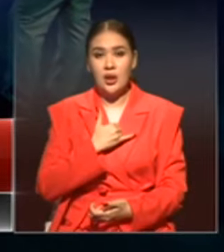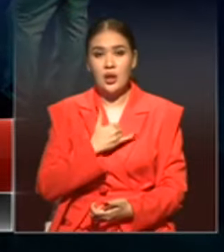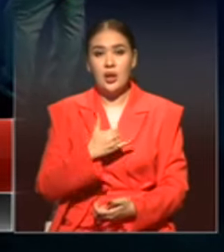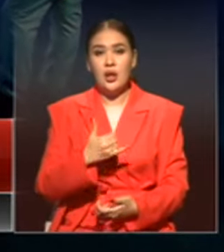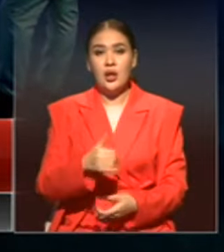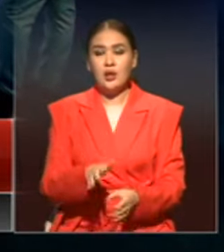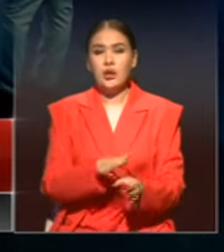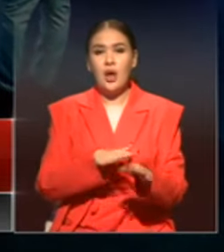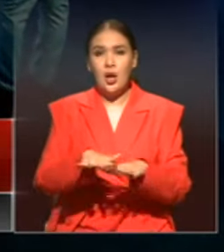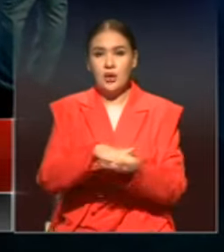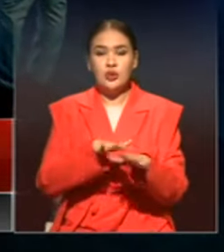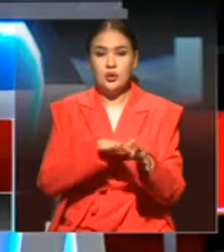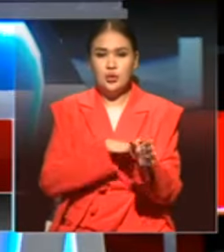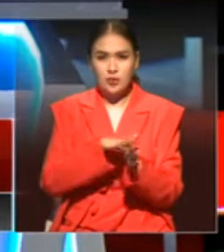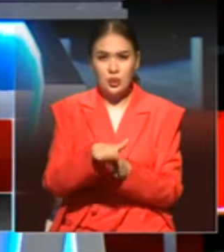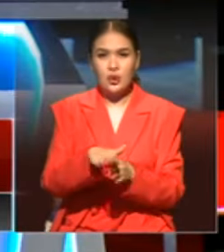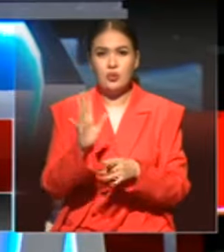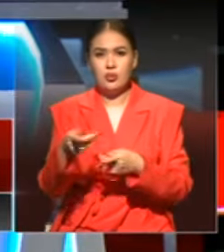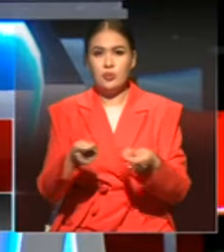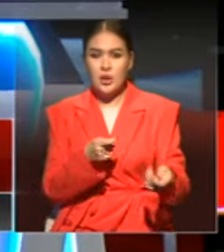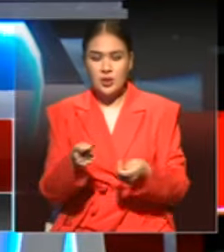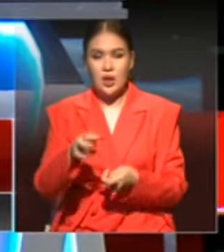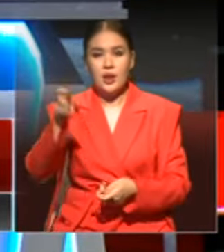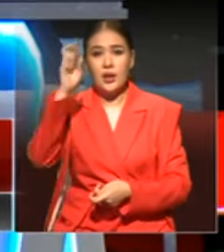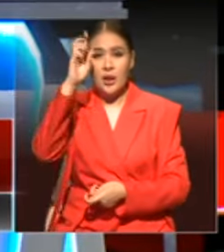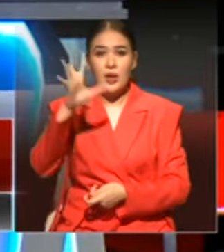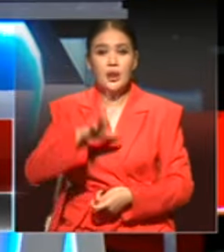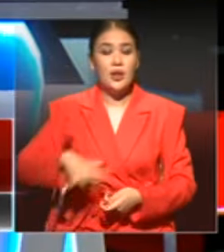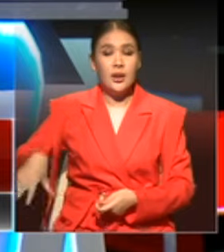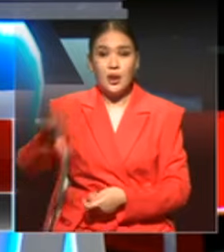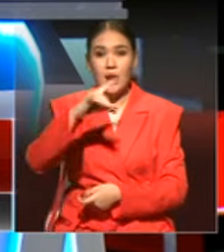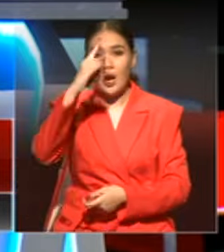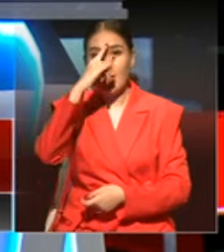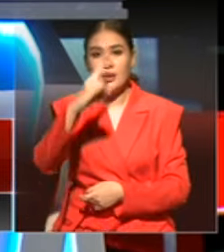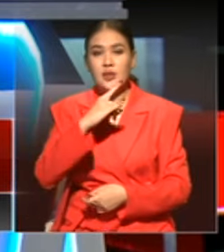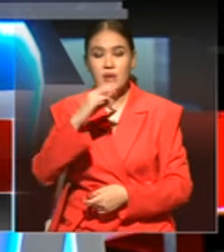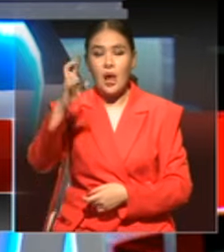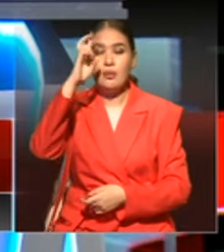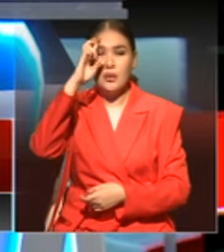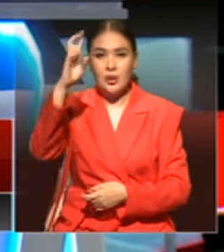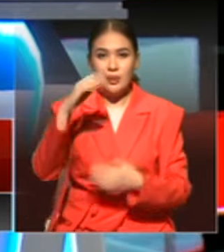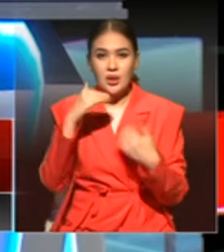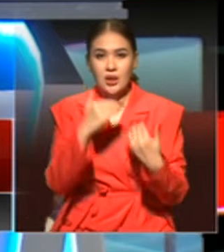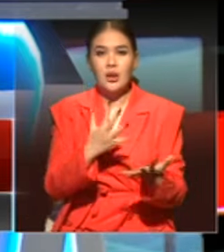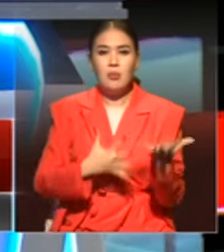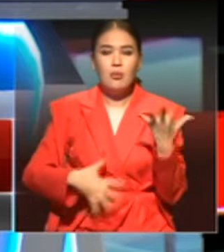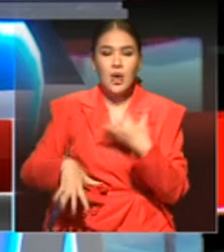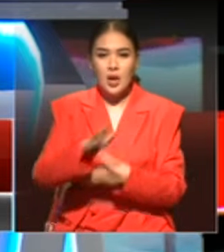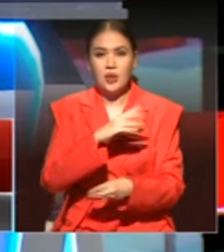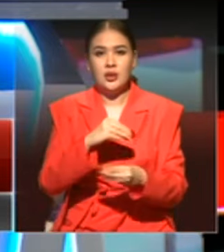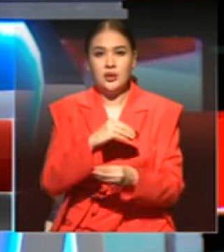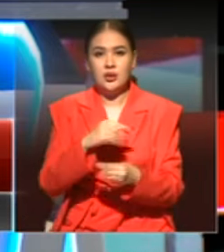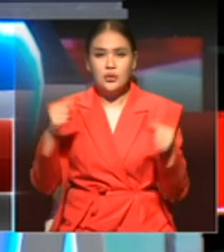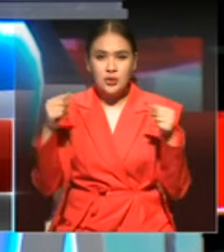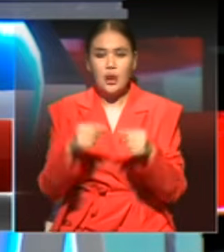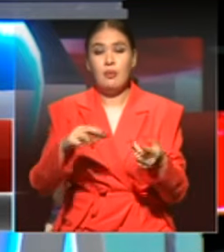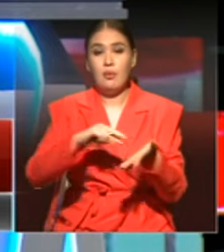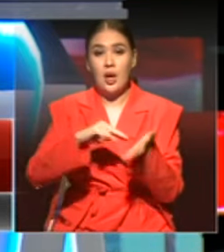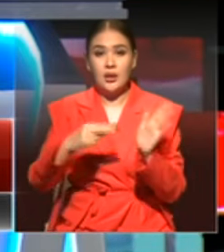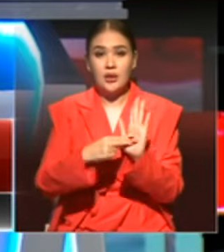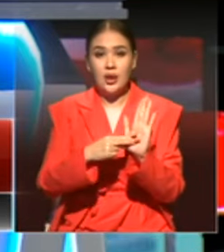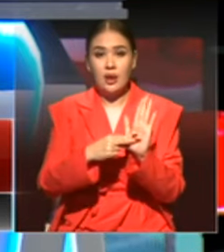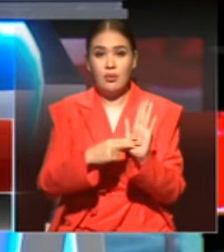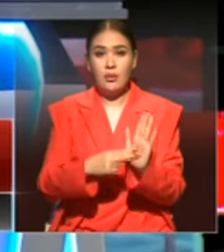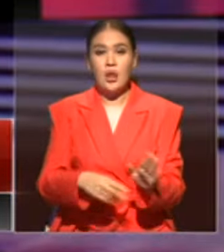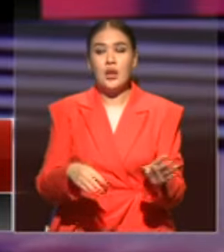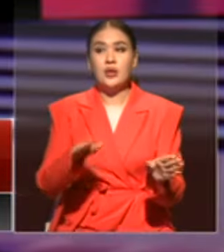толық басқарамыз дейтін болсақ, бүкіл елдің, бүкіл Қазақстан мемлекетінің барлығын қамтитын нақты бағдарлама және